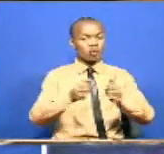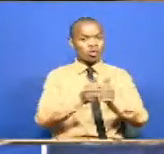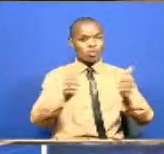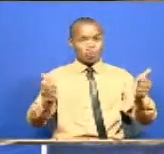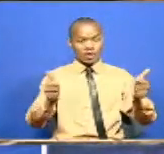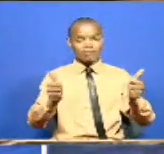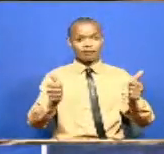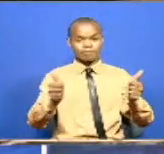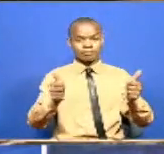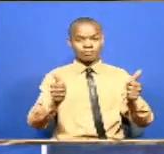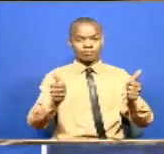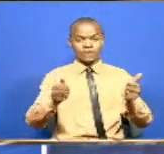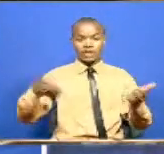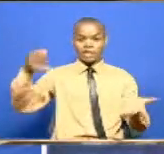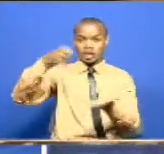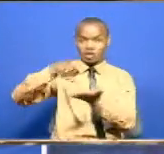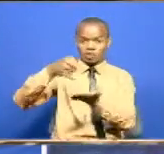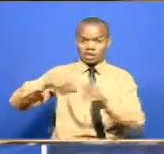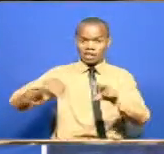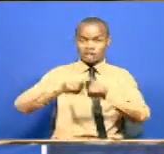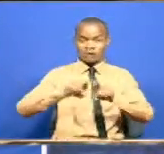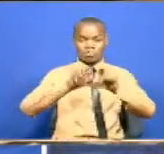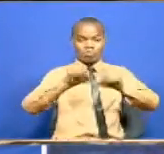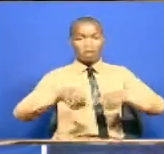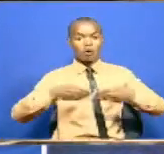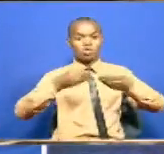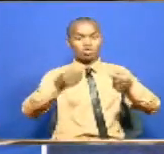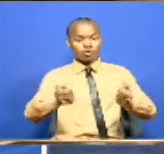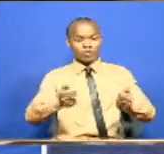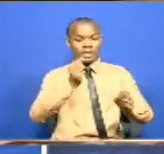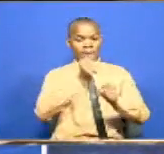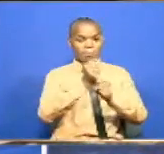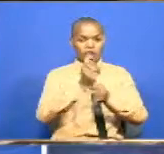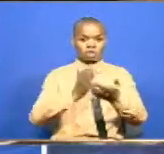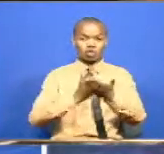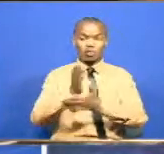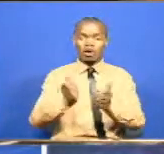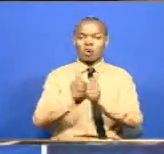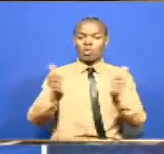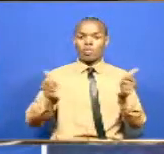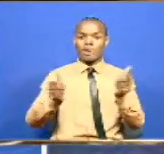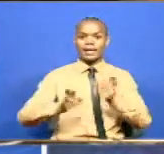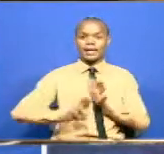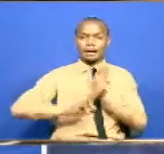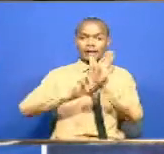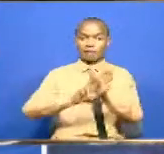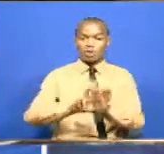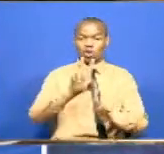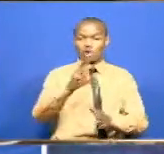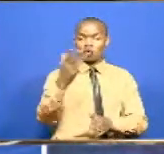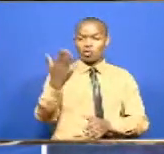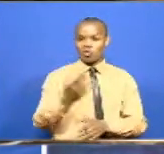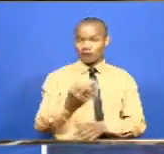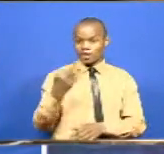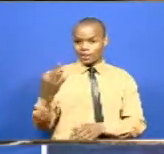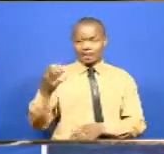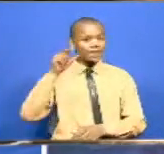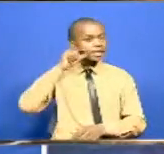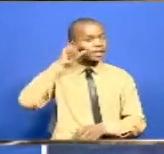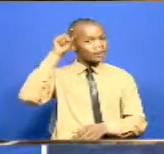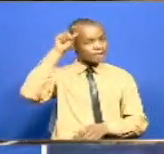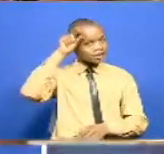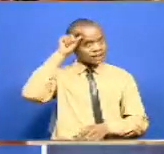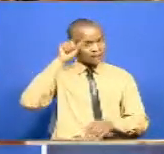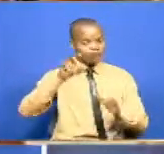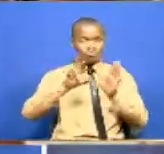and finally be addressed to ensure full implementation of the 2/3 gender rule in